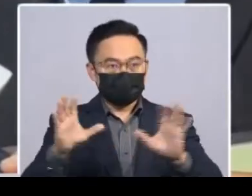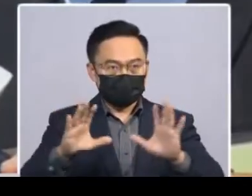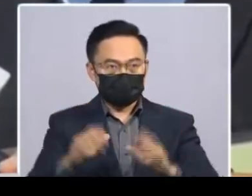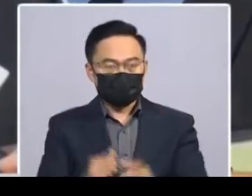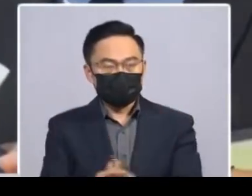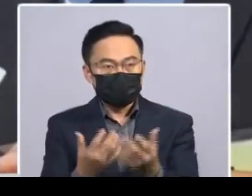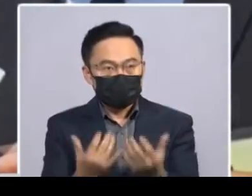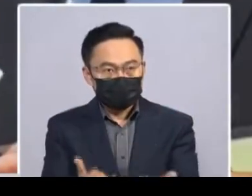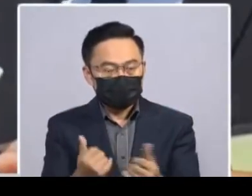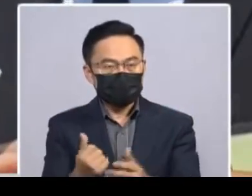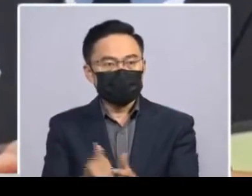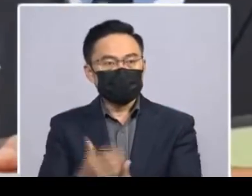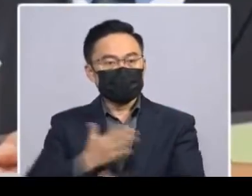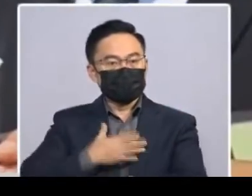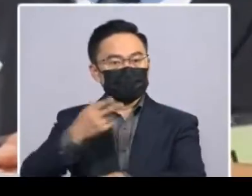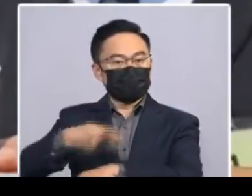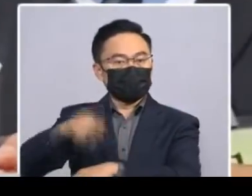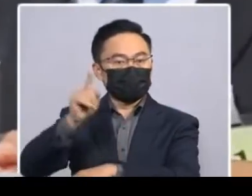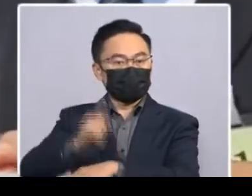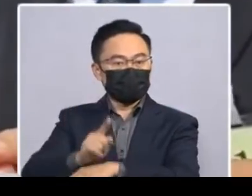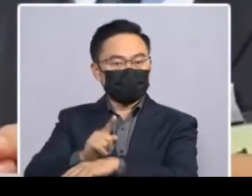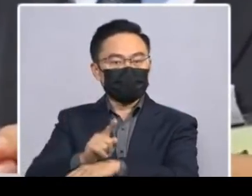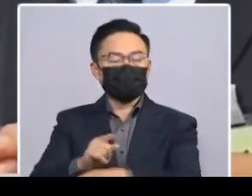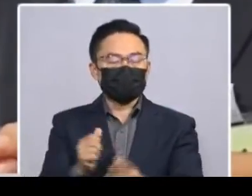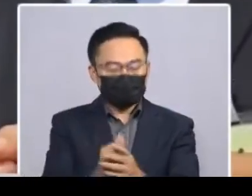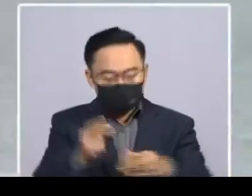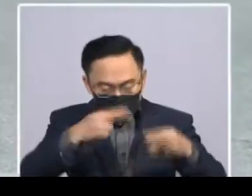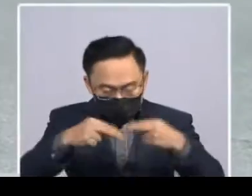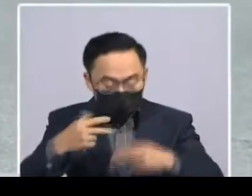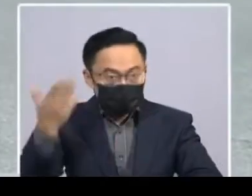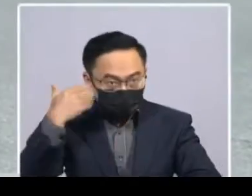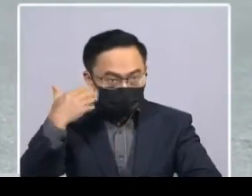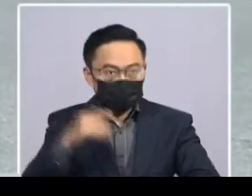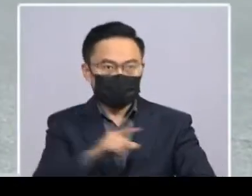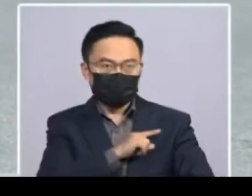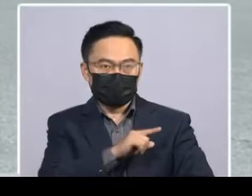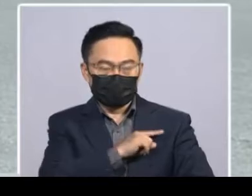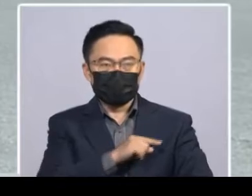แก้วสันยอมรับว่าเป็นหนังสืออยู่ในสำนวนผมที่เปิดเจอ